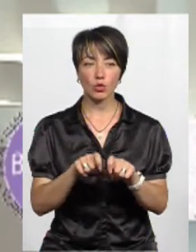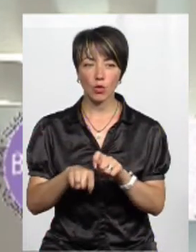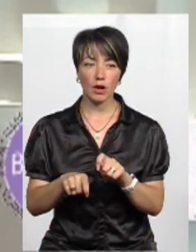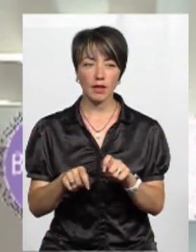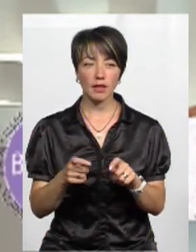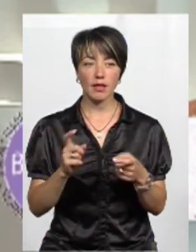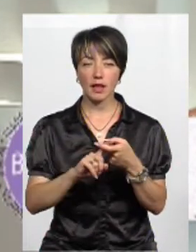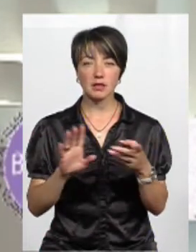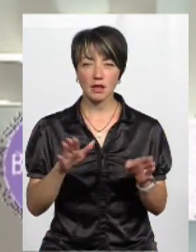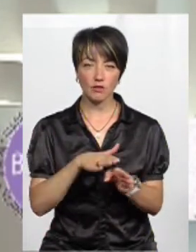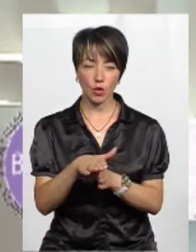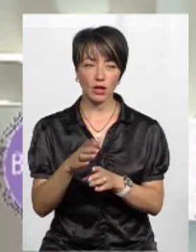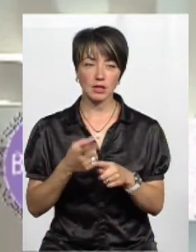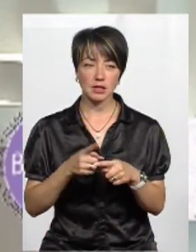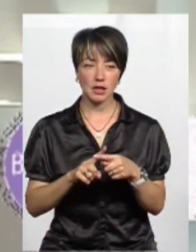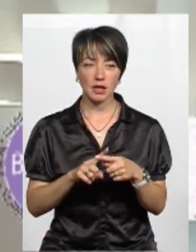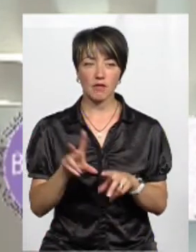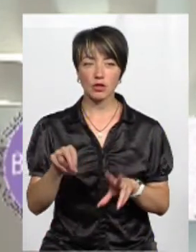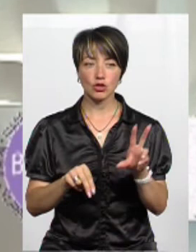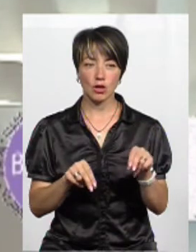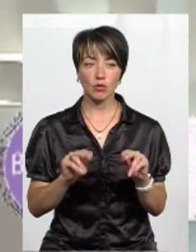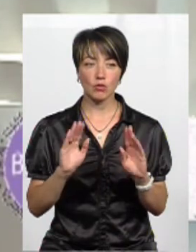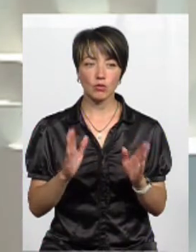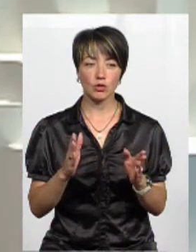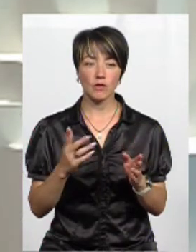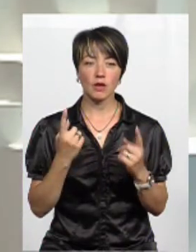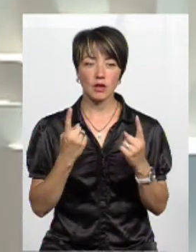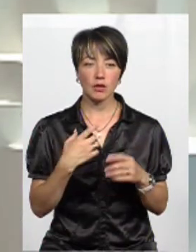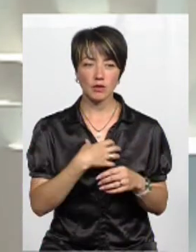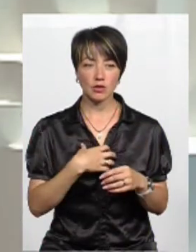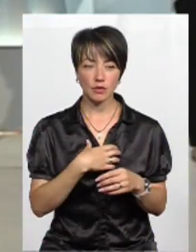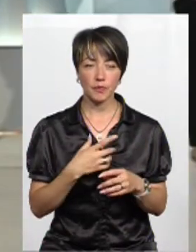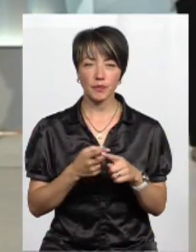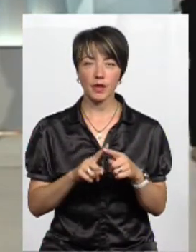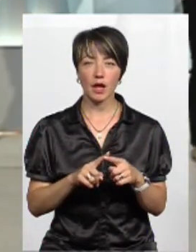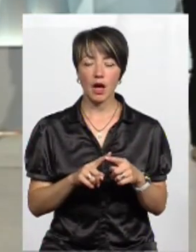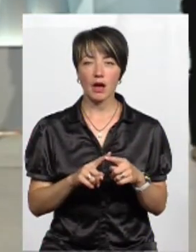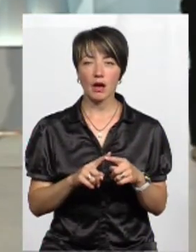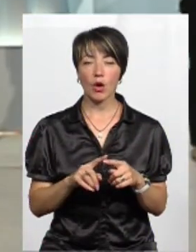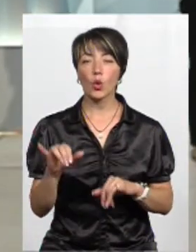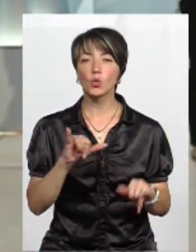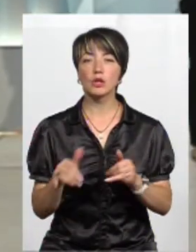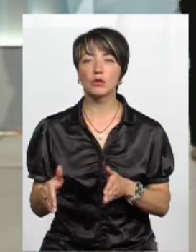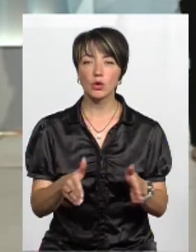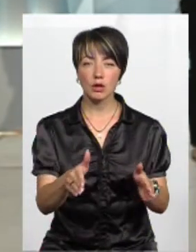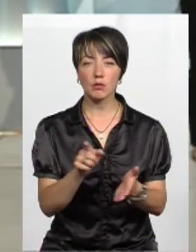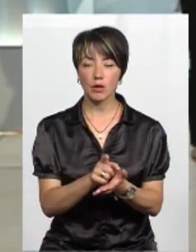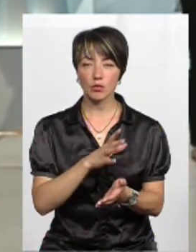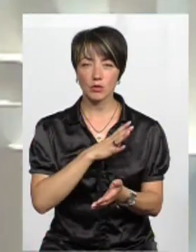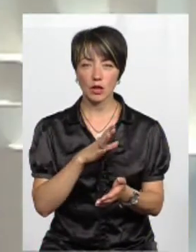контролю незалежного за їх виконанням. Це, я вважаю, буде проривом, якщо нам вдасться. А бетонних доріг куди? Де вони мають